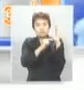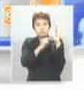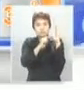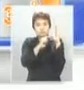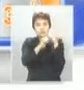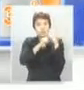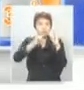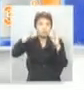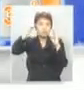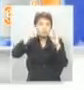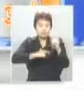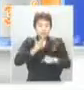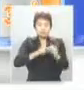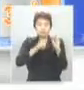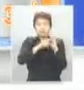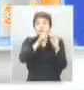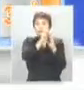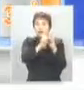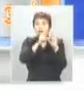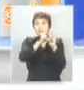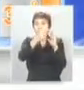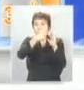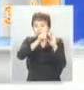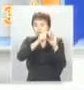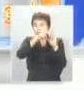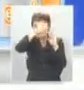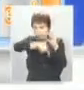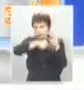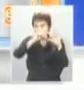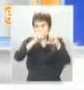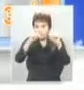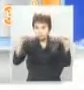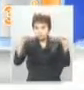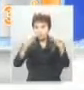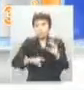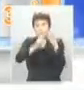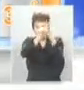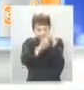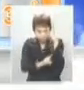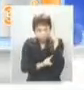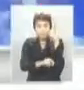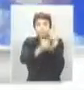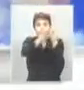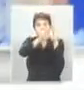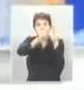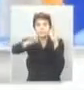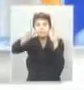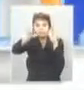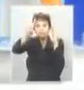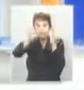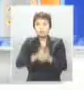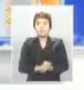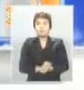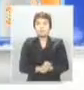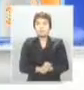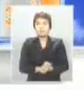รายน่าน ลำปาง แพร่ พรชบูระตาอุ่นหาคุมระหว่าง 23-36 องค์สาเสรจภาคตรวออกเฉย